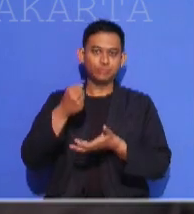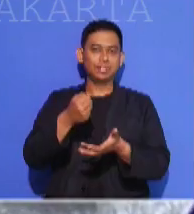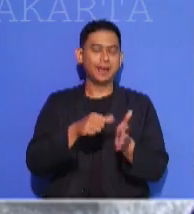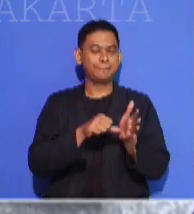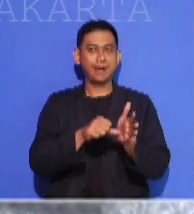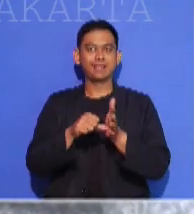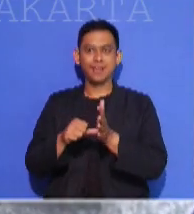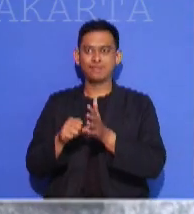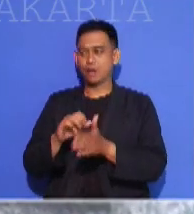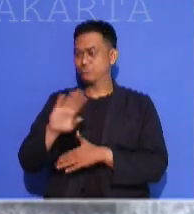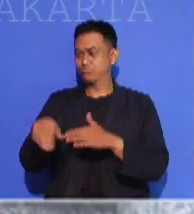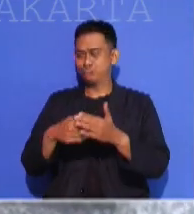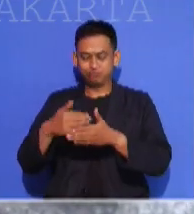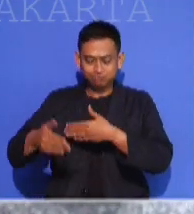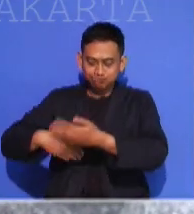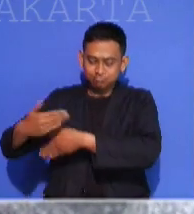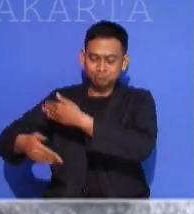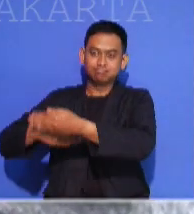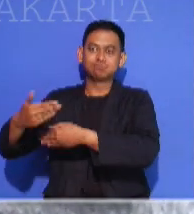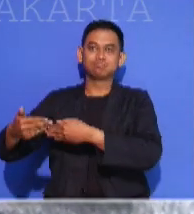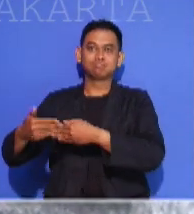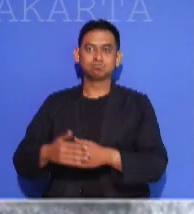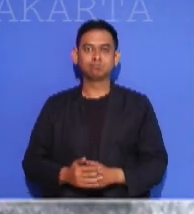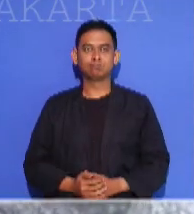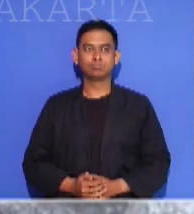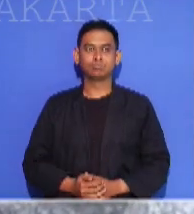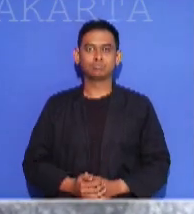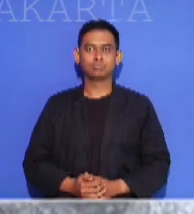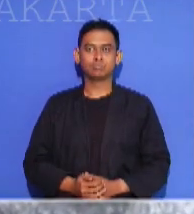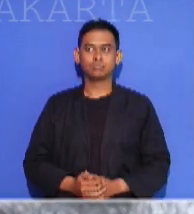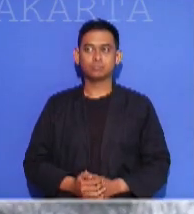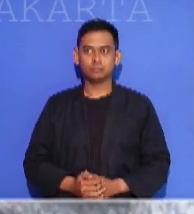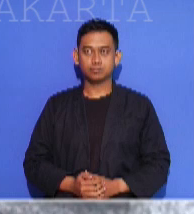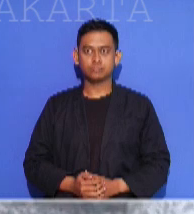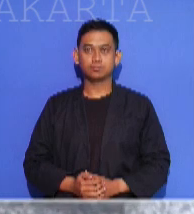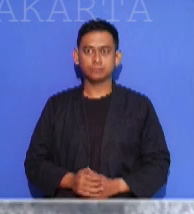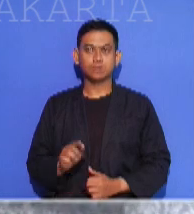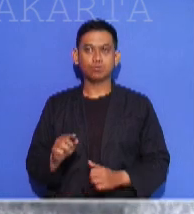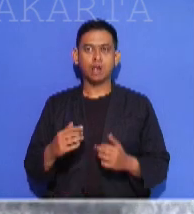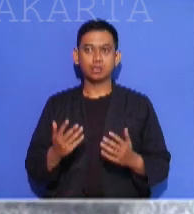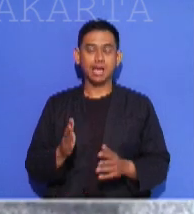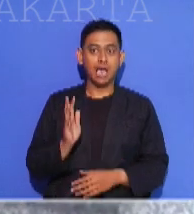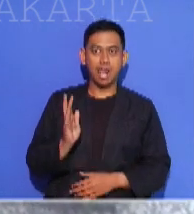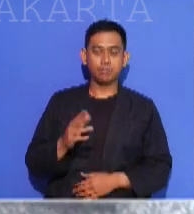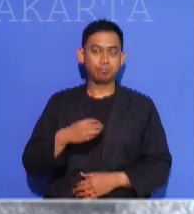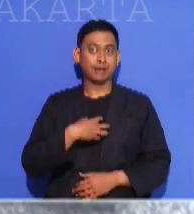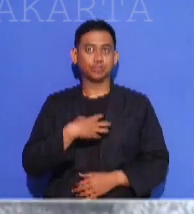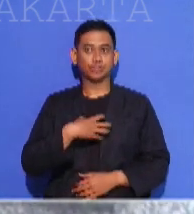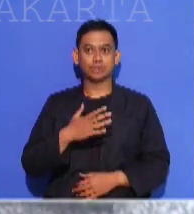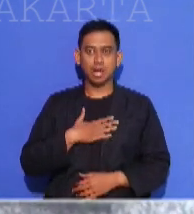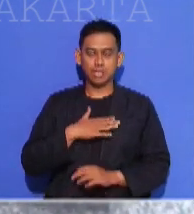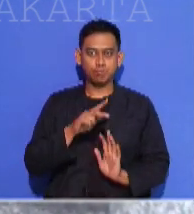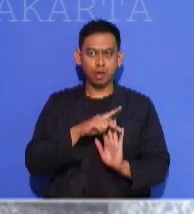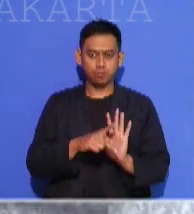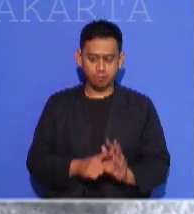langsung tanggapannya Bu itu buat yang sekolah itu ya itu menurut saya itu bagus programnya karena meringankan